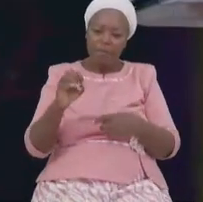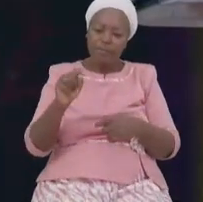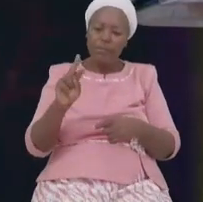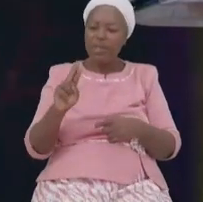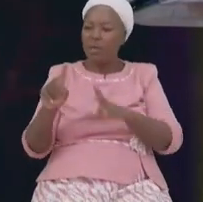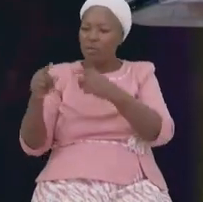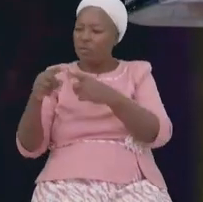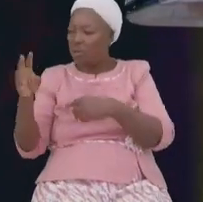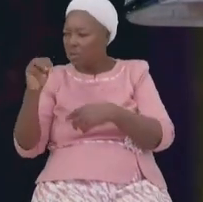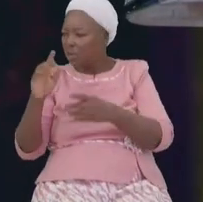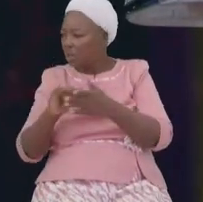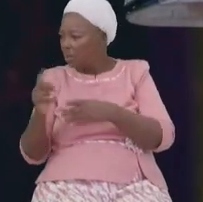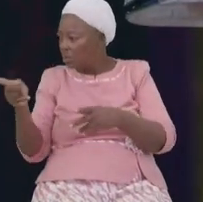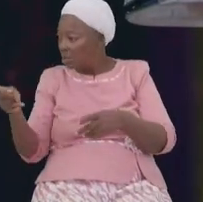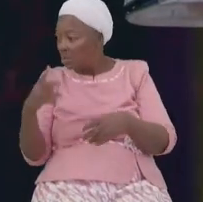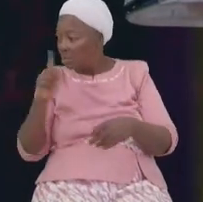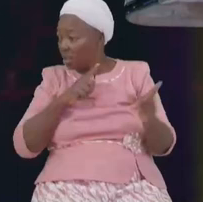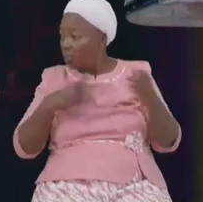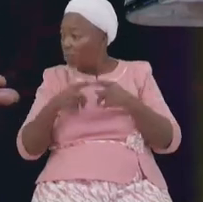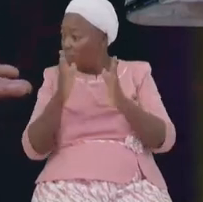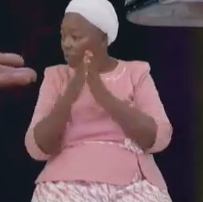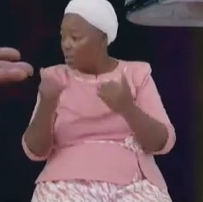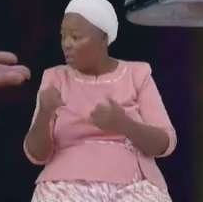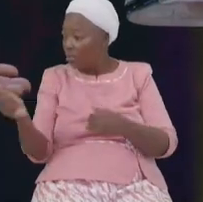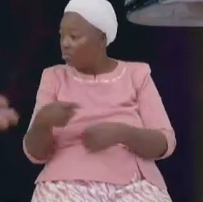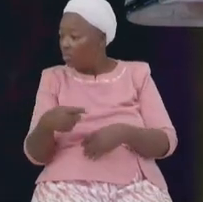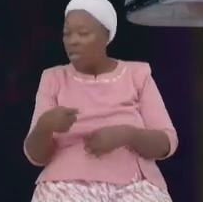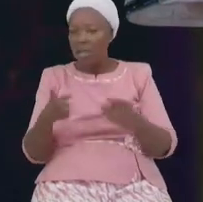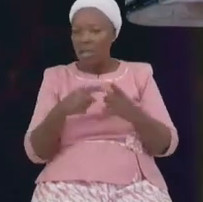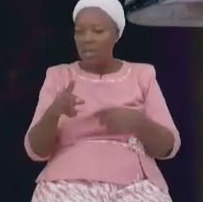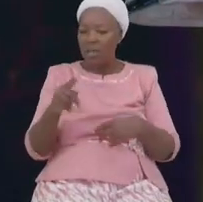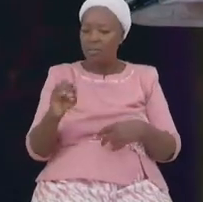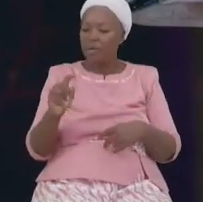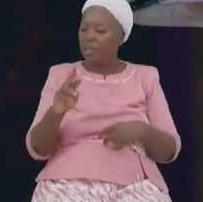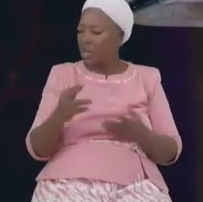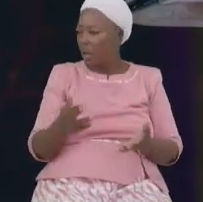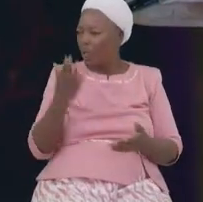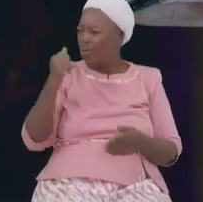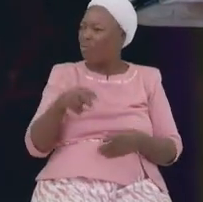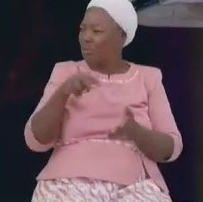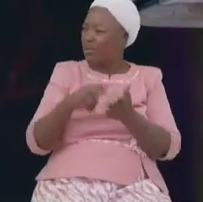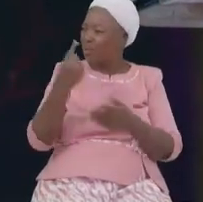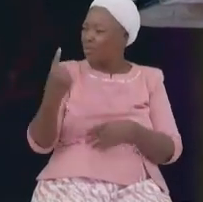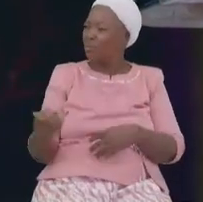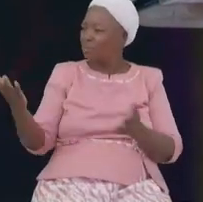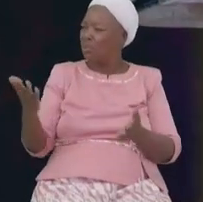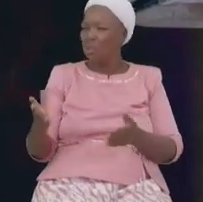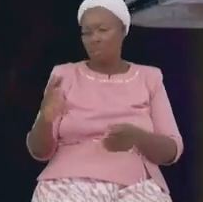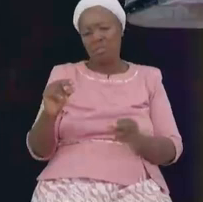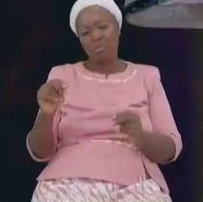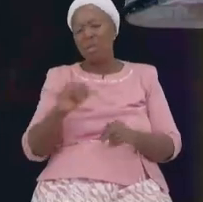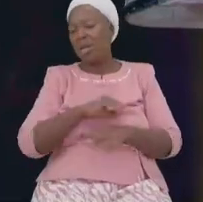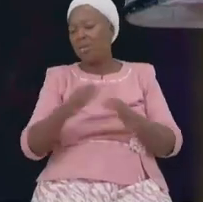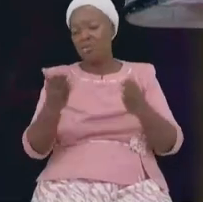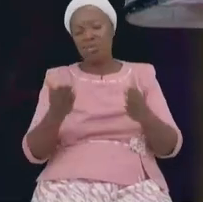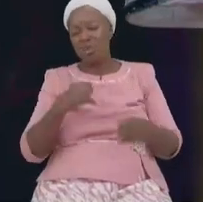veut prier maintenant. Pierre dit, pourquoi est-ce que toi tu te mets de côté là-bas? Il dit, je ne veux pas la